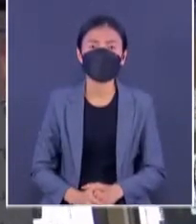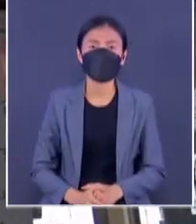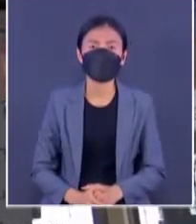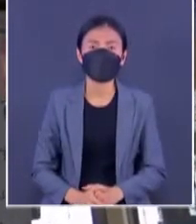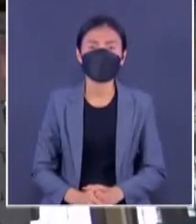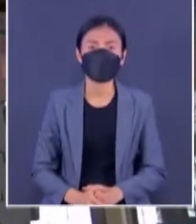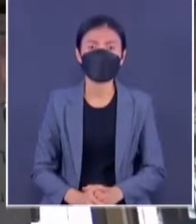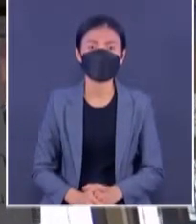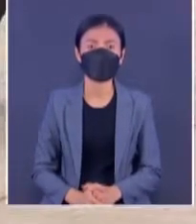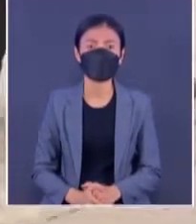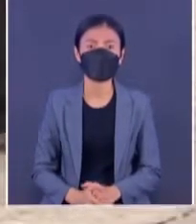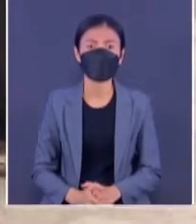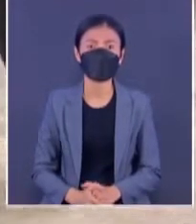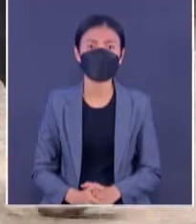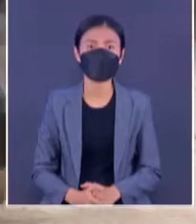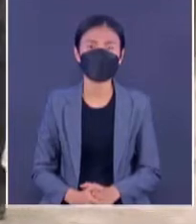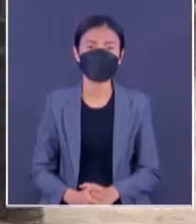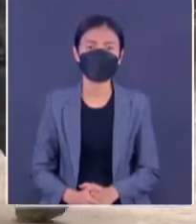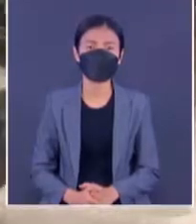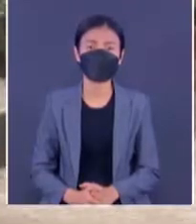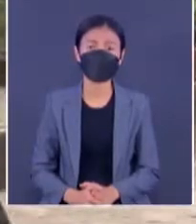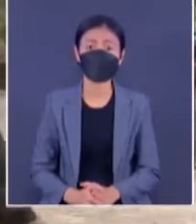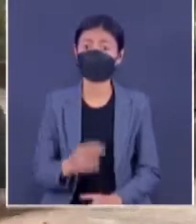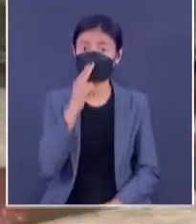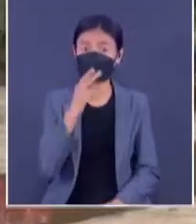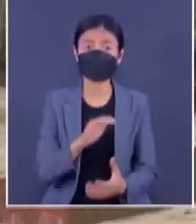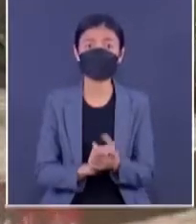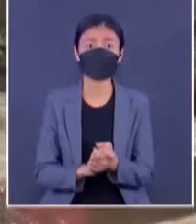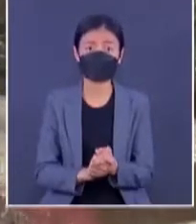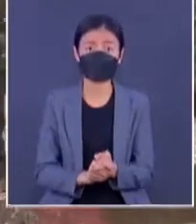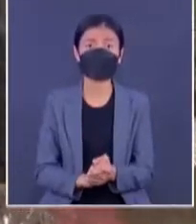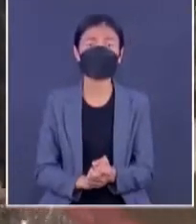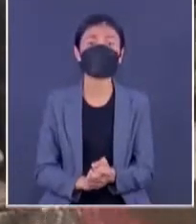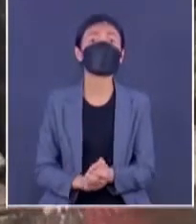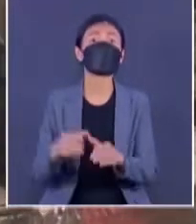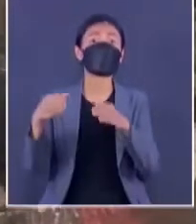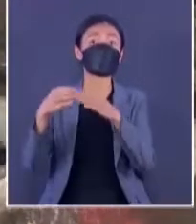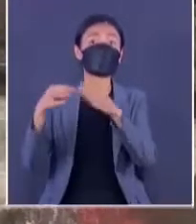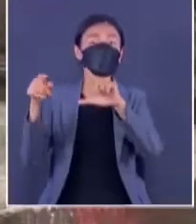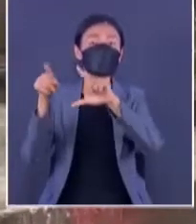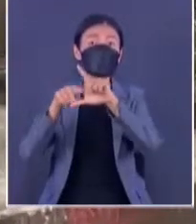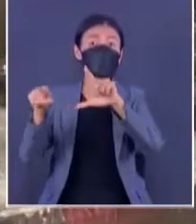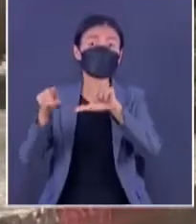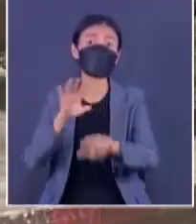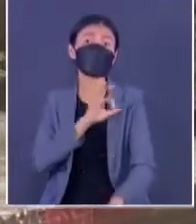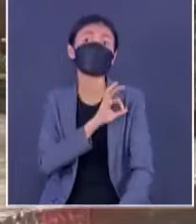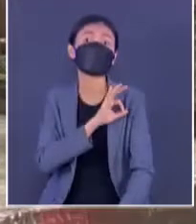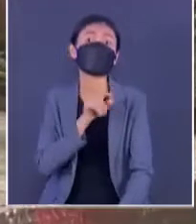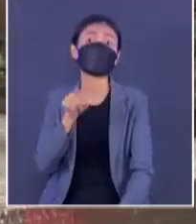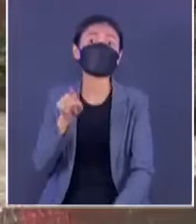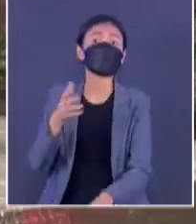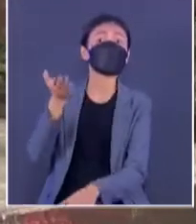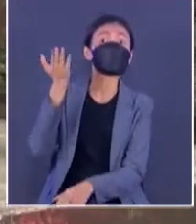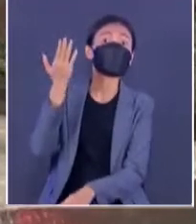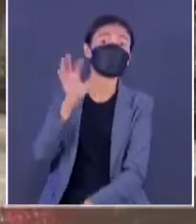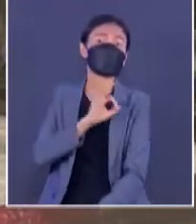กรณีที่นายพัทรพงศ์สุภักษรนะครับอดีตสมาชิกของพรรคก้าวไกลและอดีตผู้สมัครนายกองค์การบริหารส่วนจังหวัดบุรี